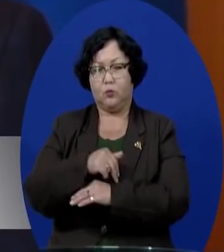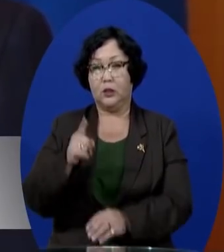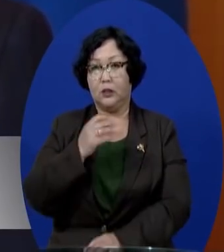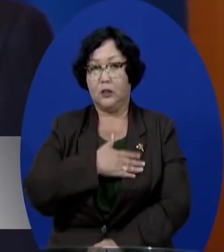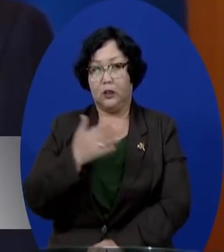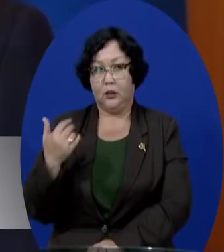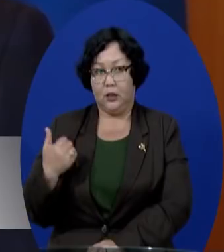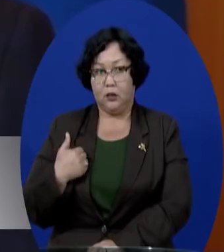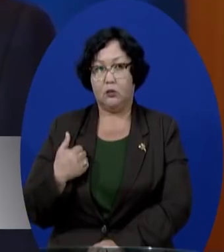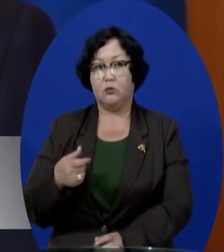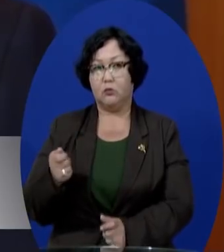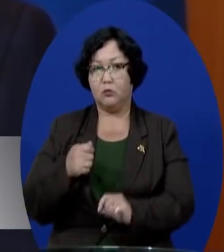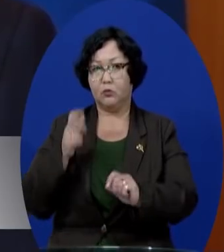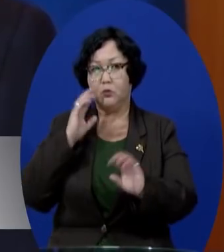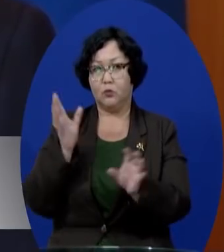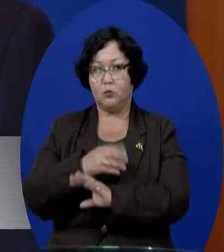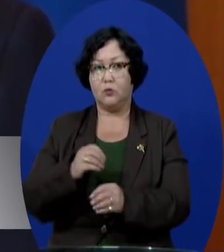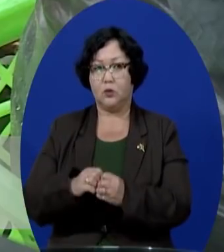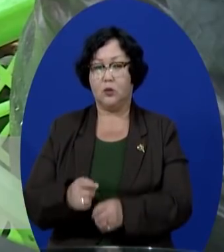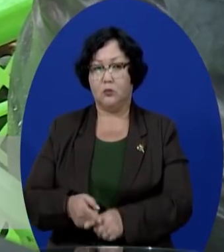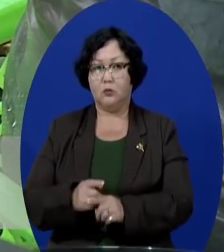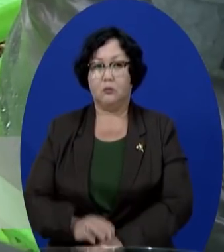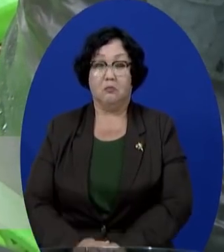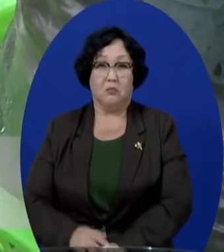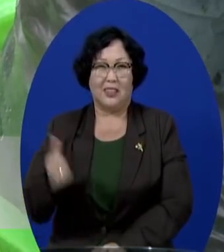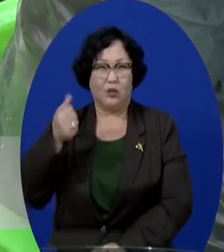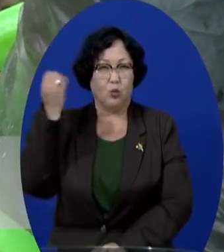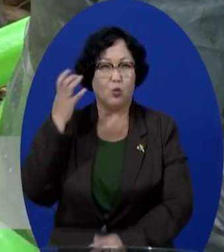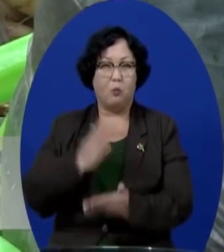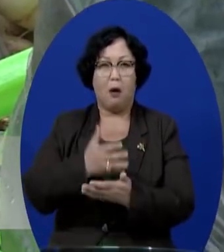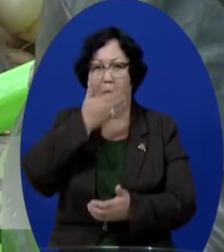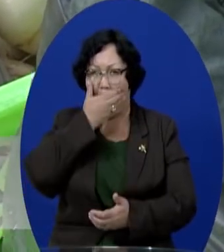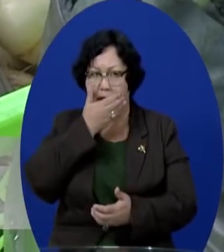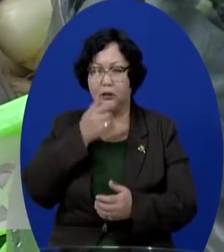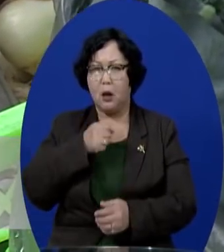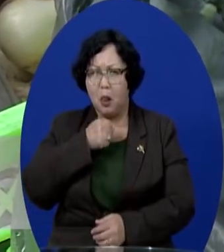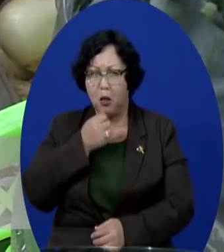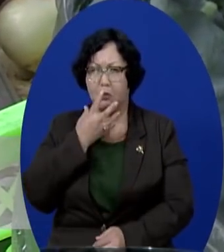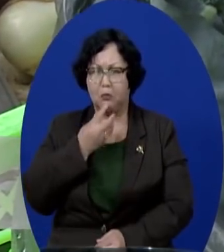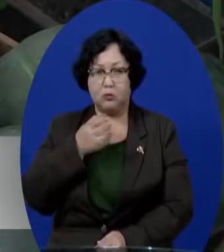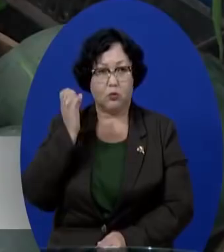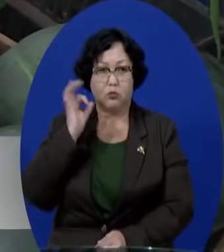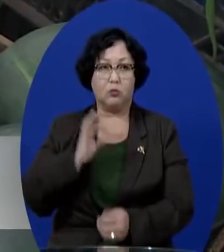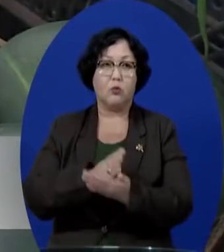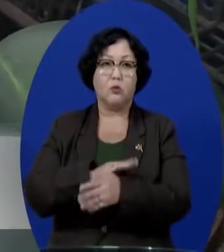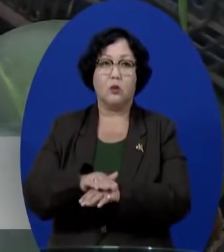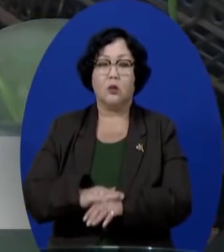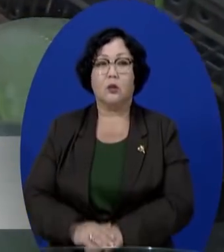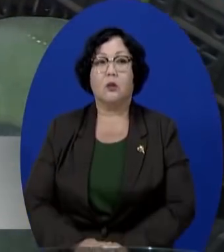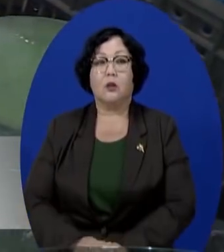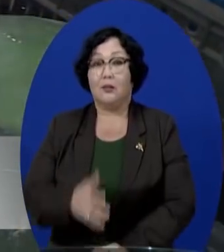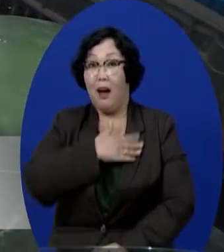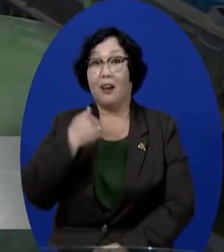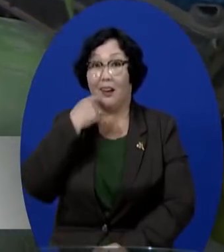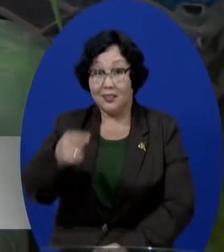сэтгэлгээс нэг амтантаа тэрэг эмэрсэн нь зогсоож байгаа. Харин өнөөдөр дарга нарын хэлсэн үг бодит байдал дээр биелэлээ олсонгүй. Төр